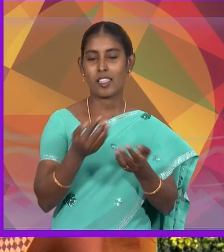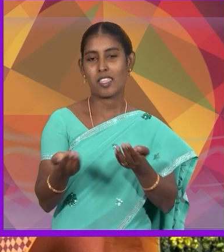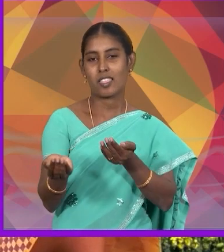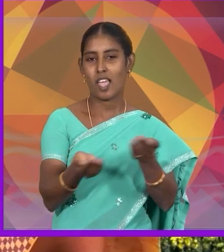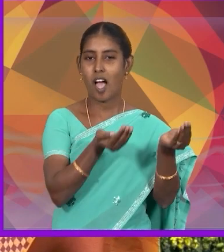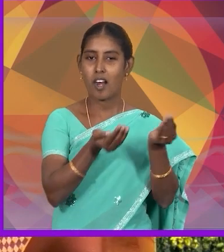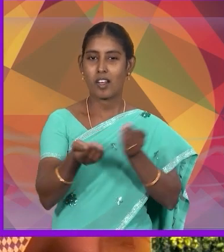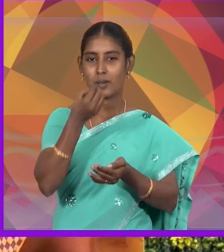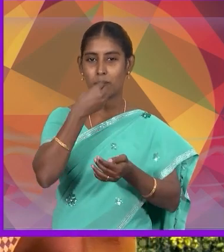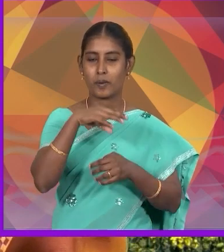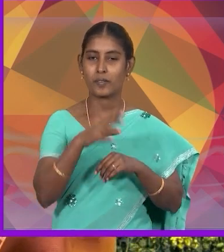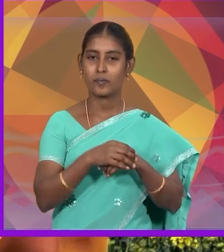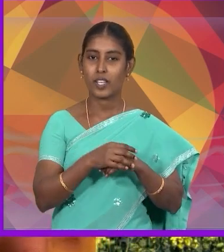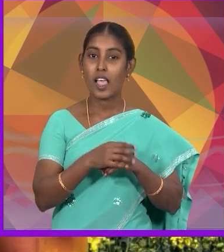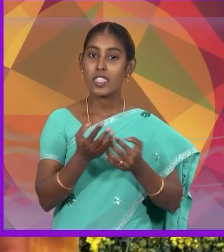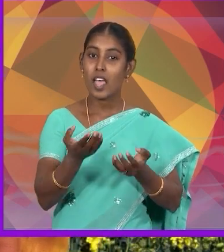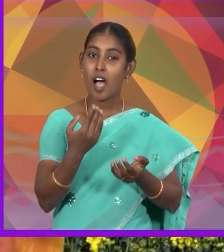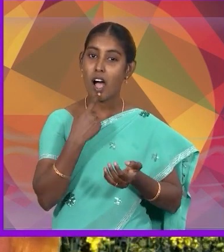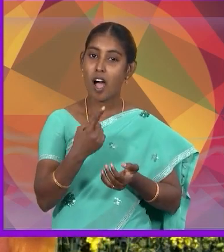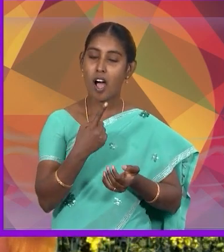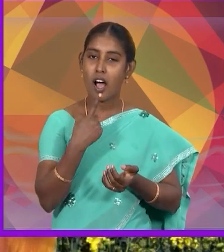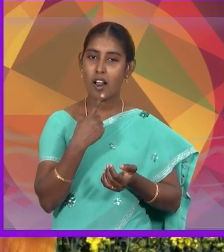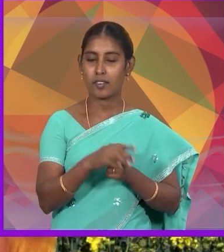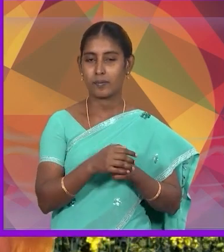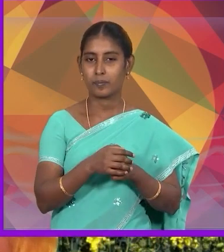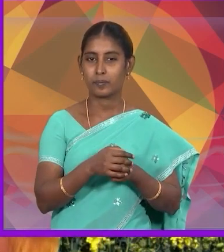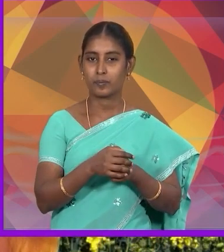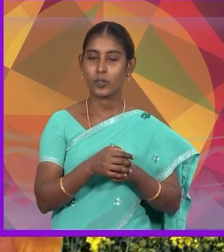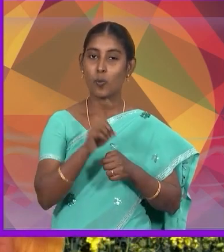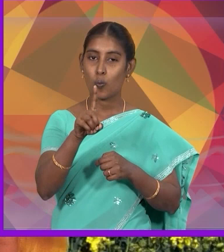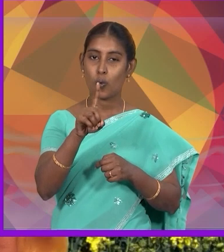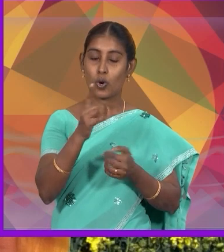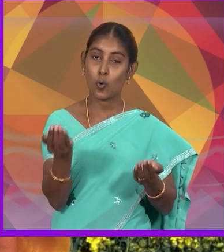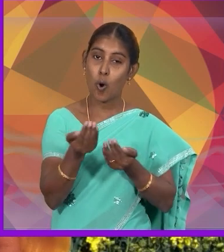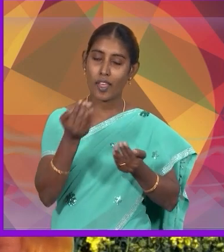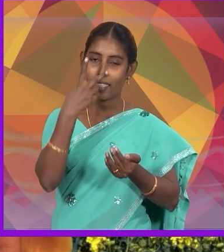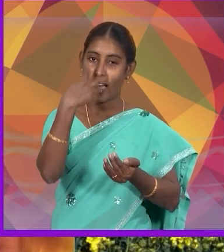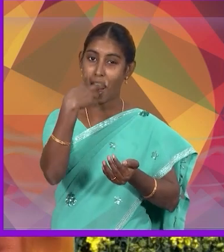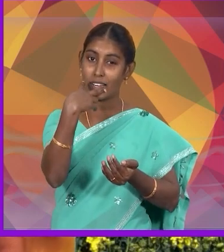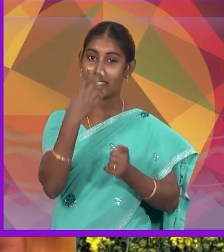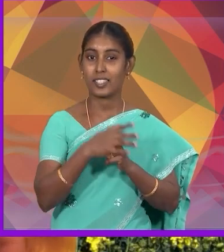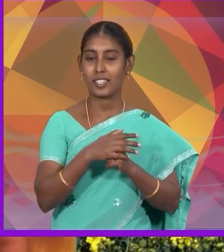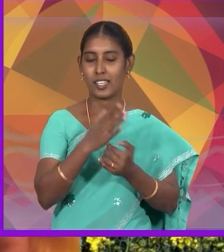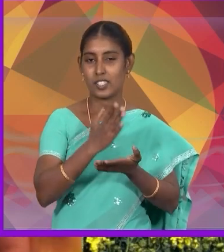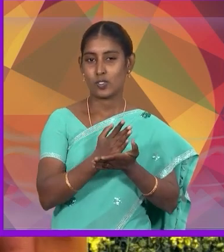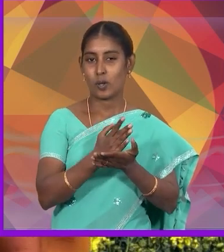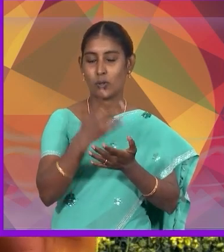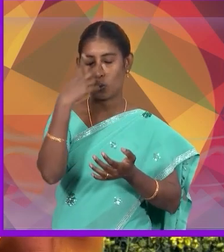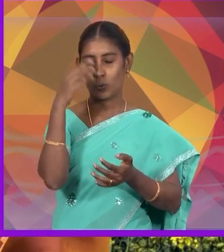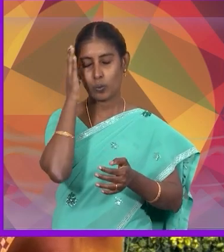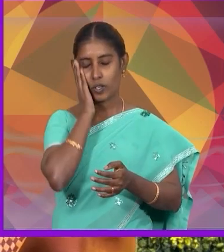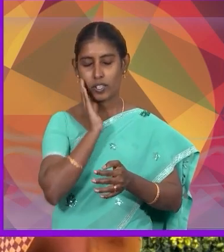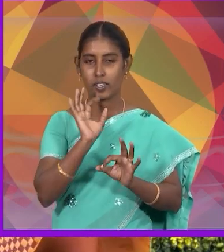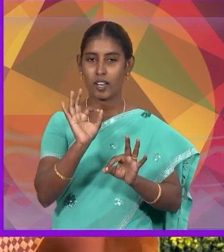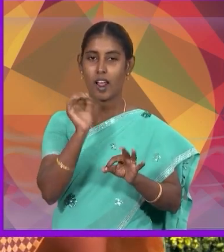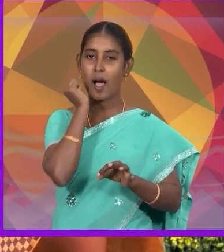தாலாட்டு பாடல். தால் என்பது நாக்கை குறிக்கும் ஆட்டு. ஒரு குழந்தை அழுகையை நிறுத்துறதுக்கும் தூங்க வைப்பதற்கும்